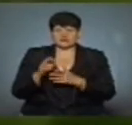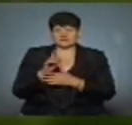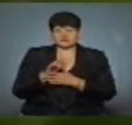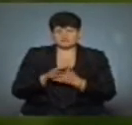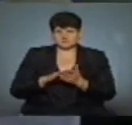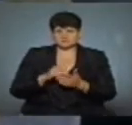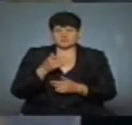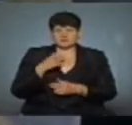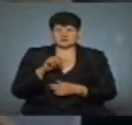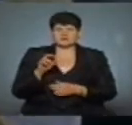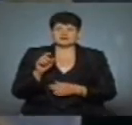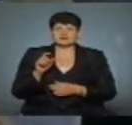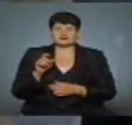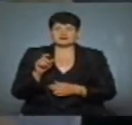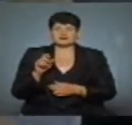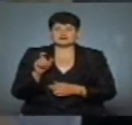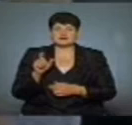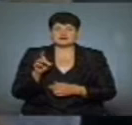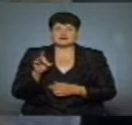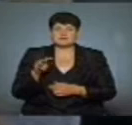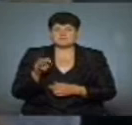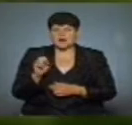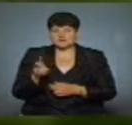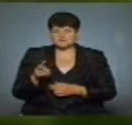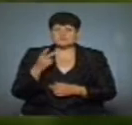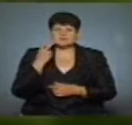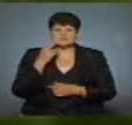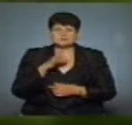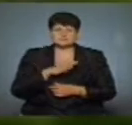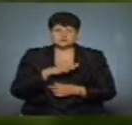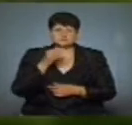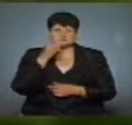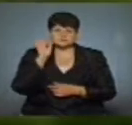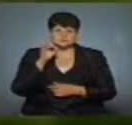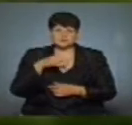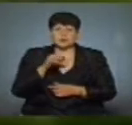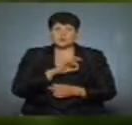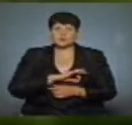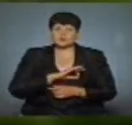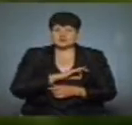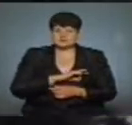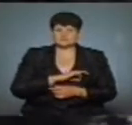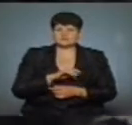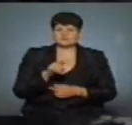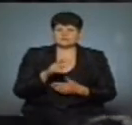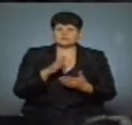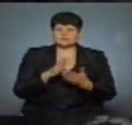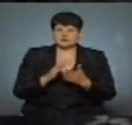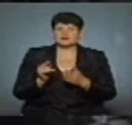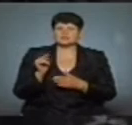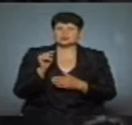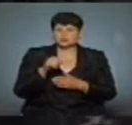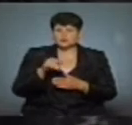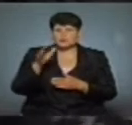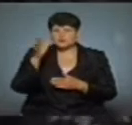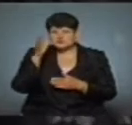пан Єрмак. Пан Єрмак завжди був досвідченим юристом. Пан Єрмак має саме ту